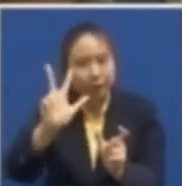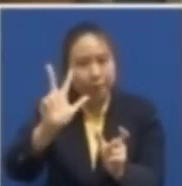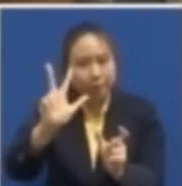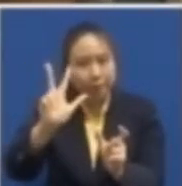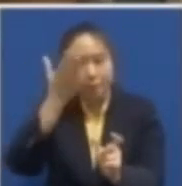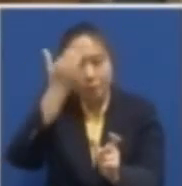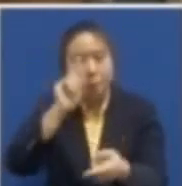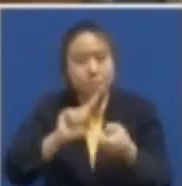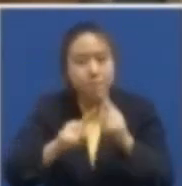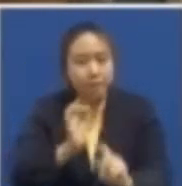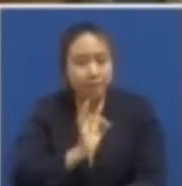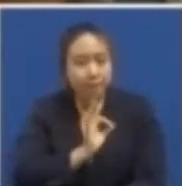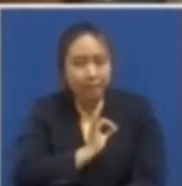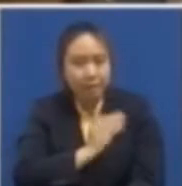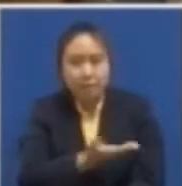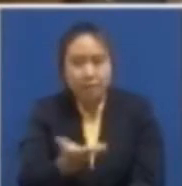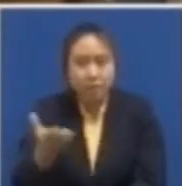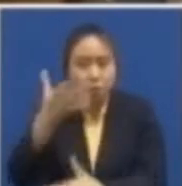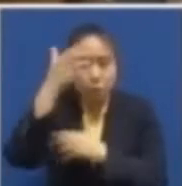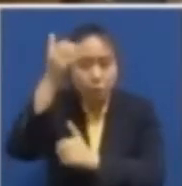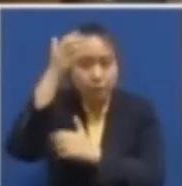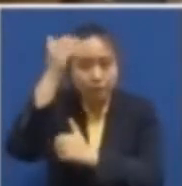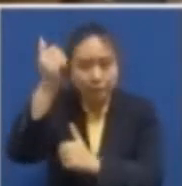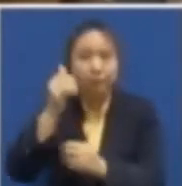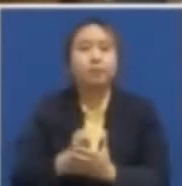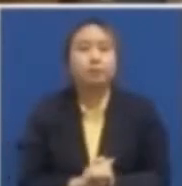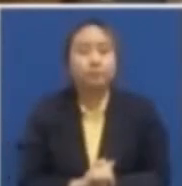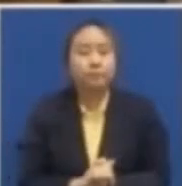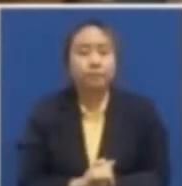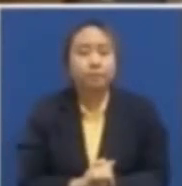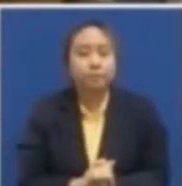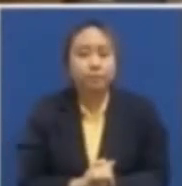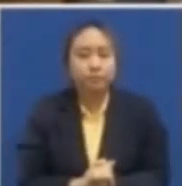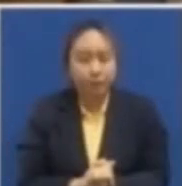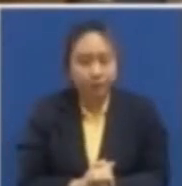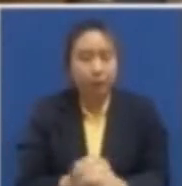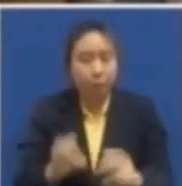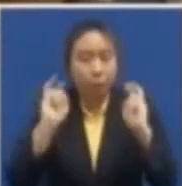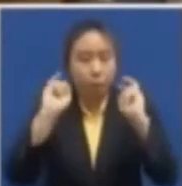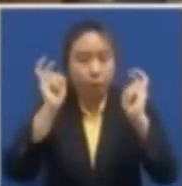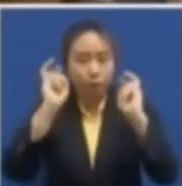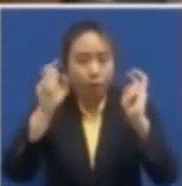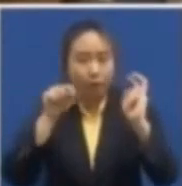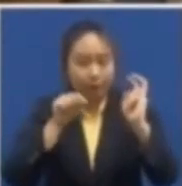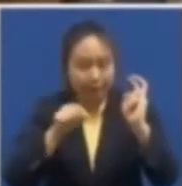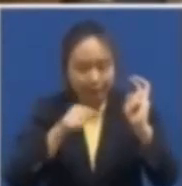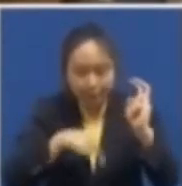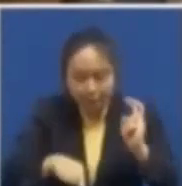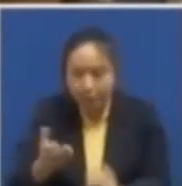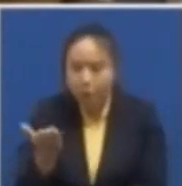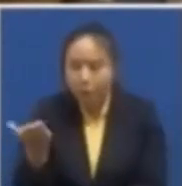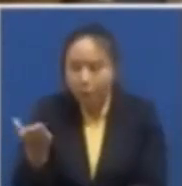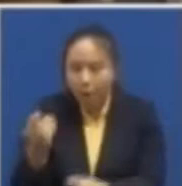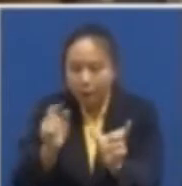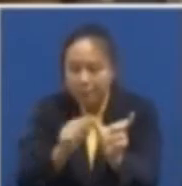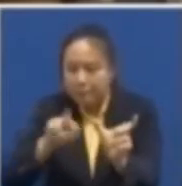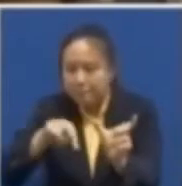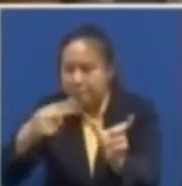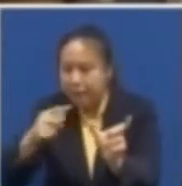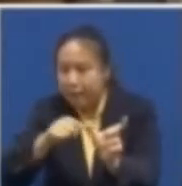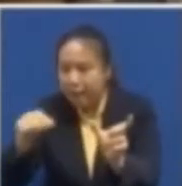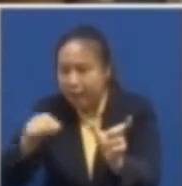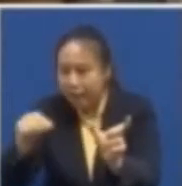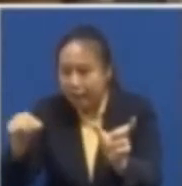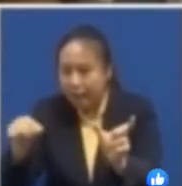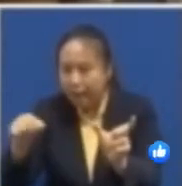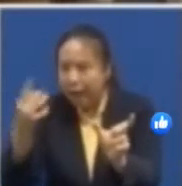มาชิกที่มีความสนใจเนี่ยสามารถที่จะนำประเด็นไปขอแปรยติแล้วทางกรรมาธิการก็จะใช้เ